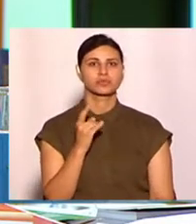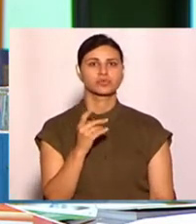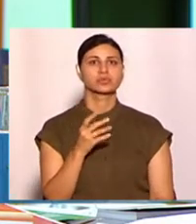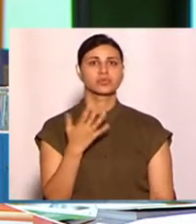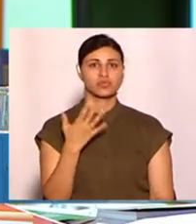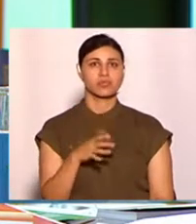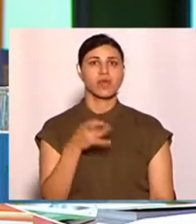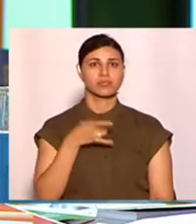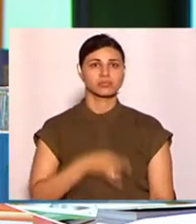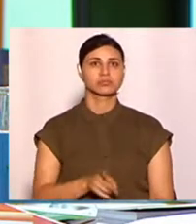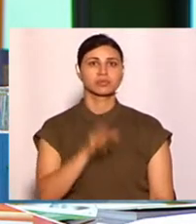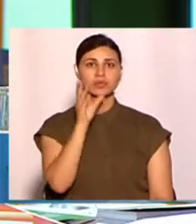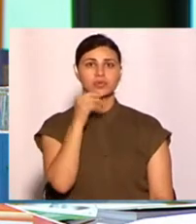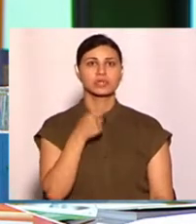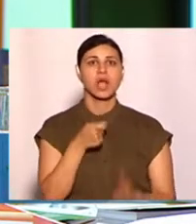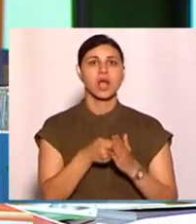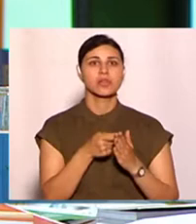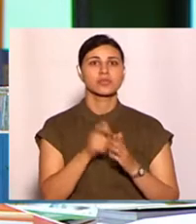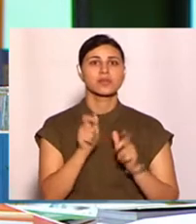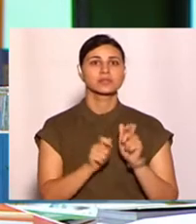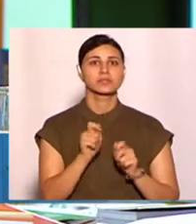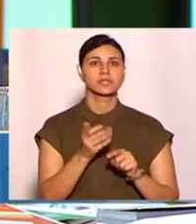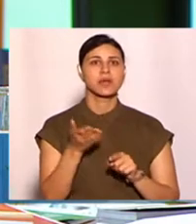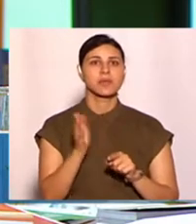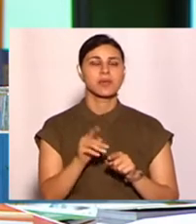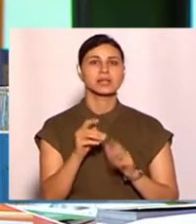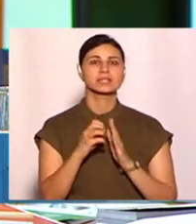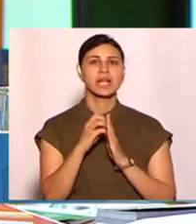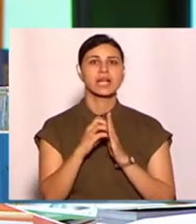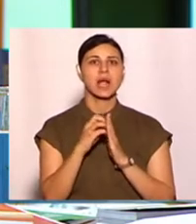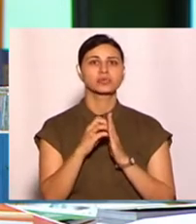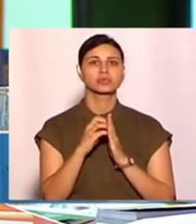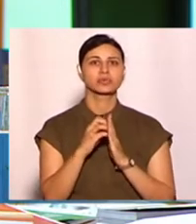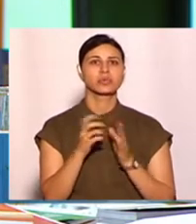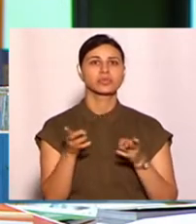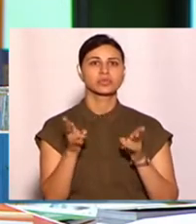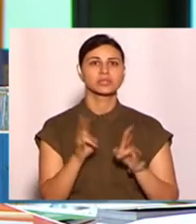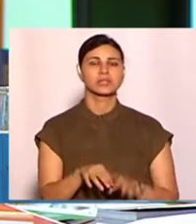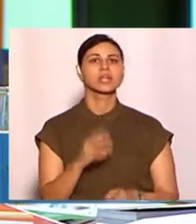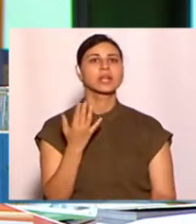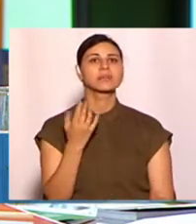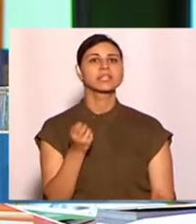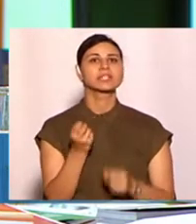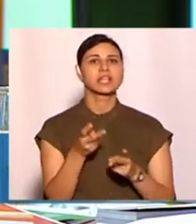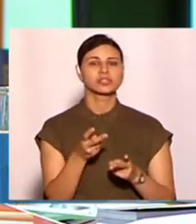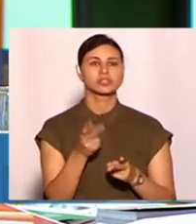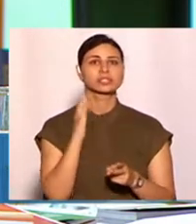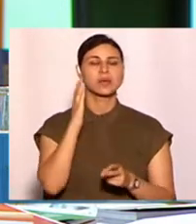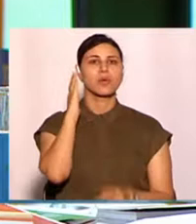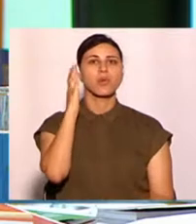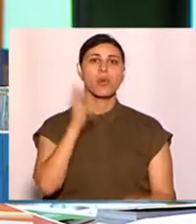მეორე ბავშვი ეძინა უკვე და მას რომ აჭმევს ამ რძეს, მაინც ეს კაფსულა კაფსულირებული დარჩა. რამდენად საშიშია